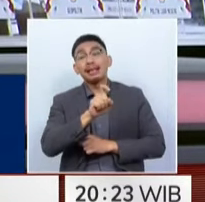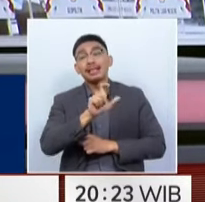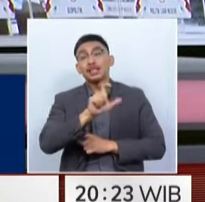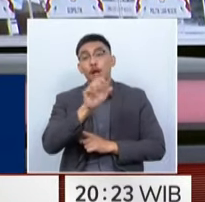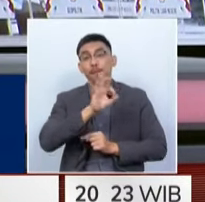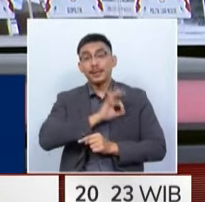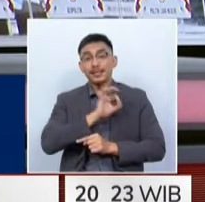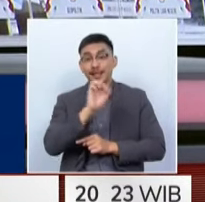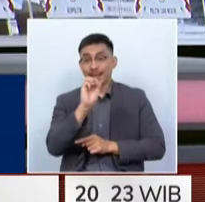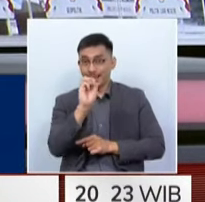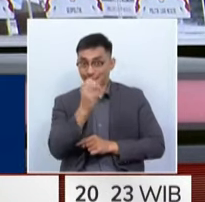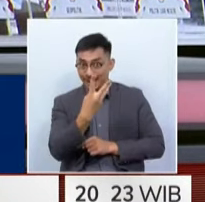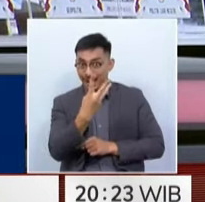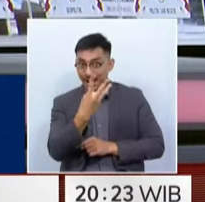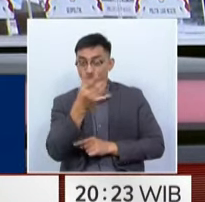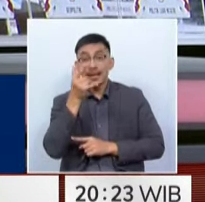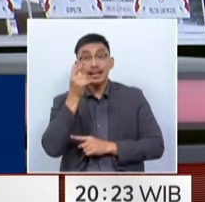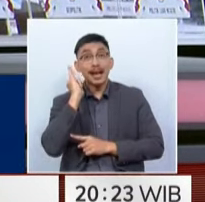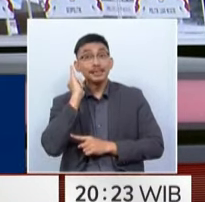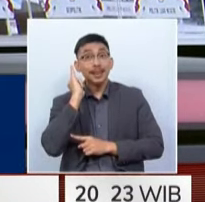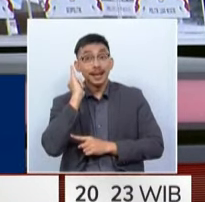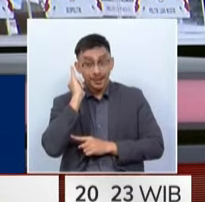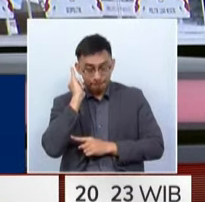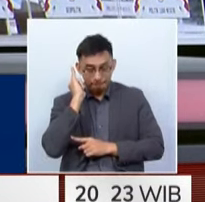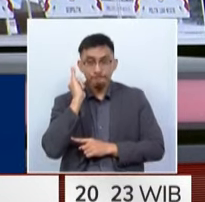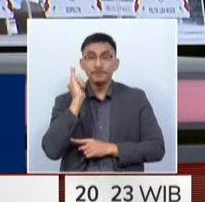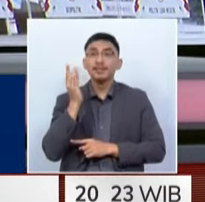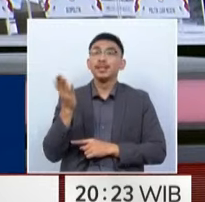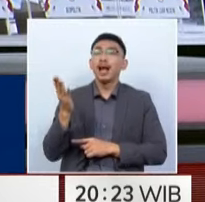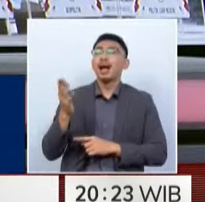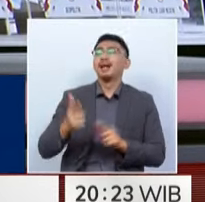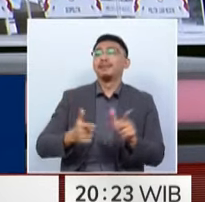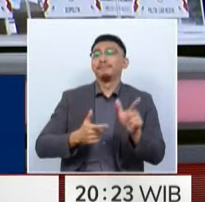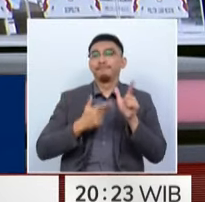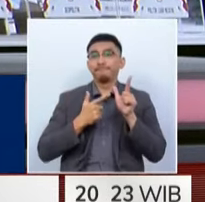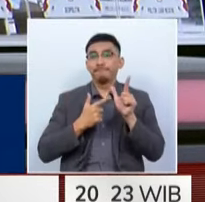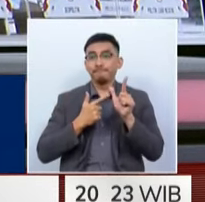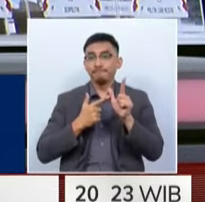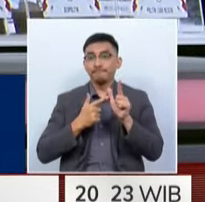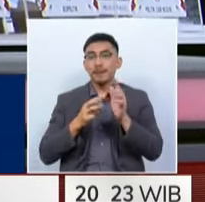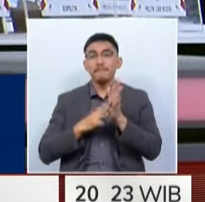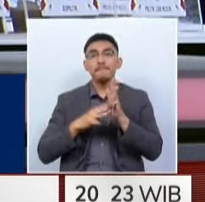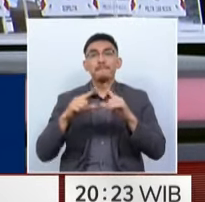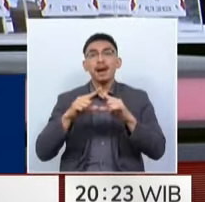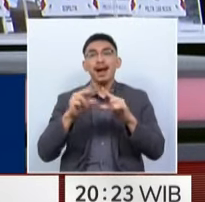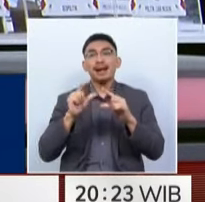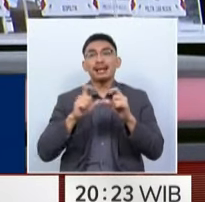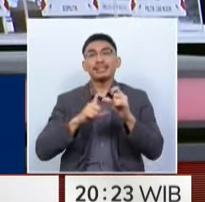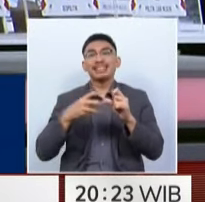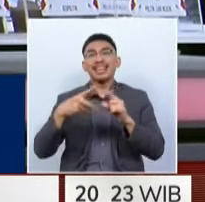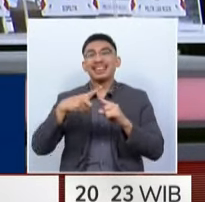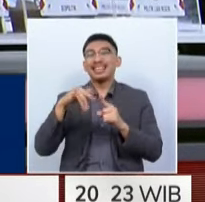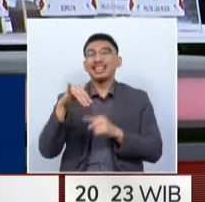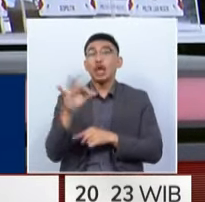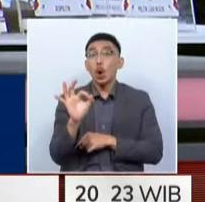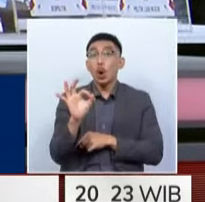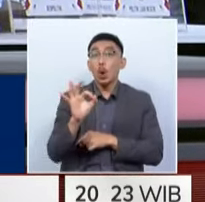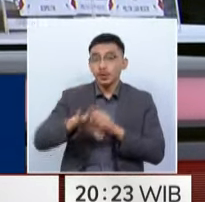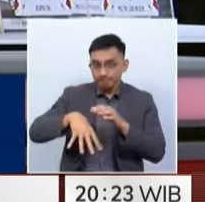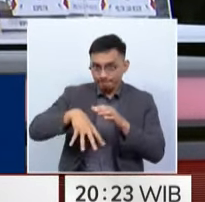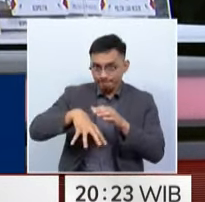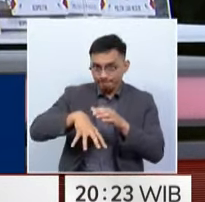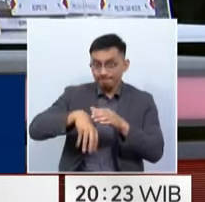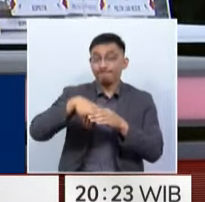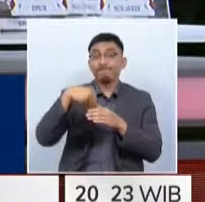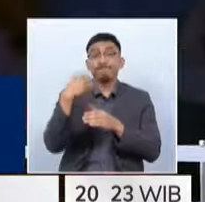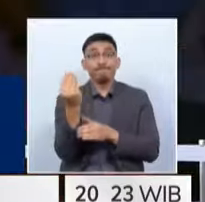pronowo kami persilakan panelis laksam TNI purnawirawan Prof Dr Maro mengambil undian sub pertanyaan